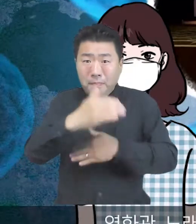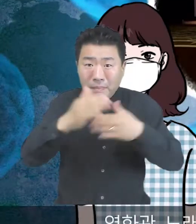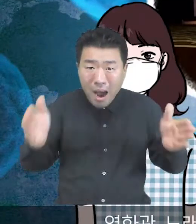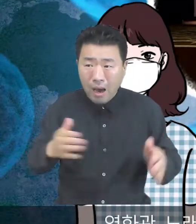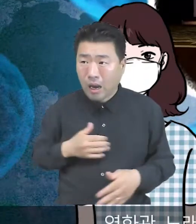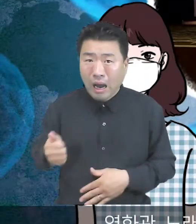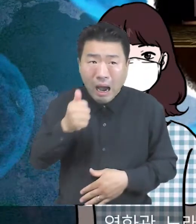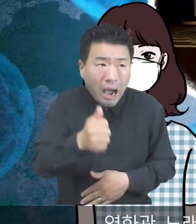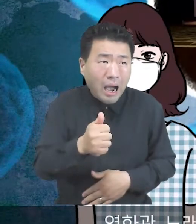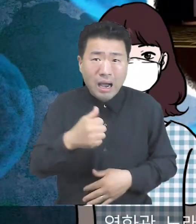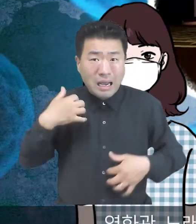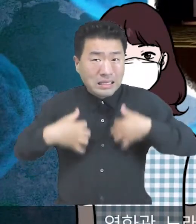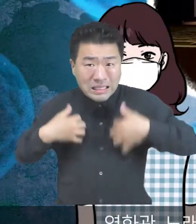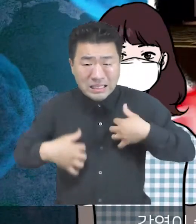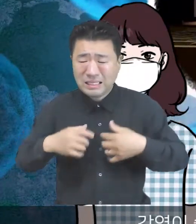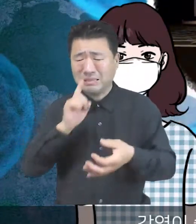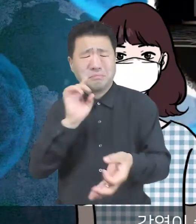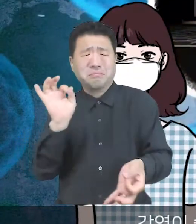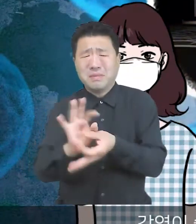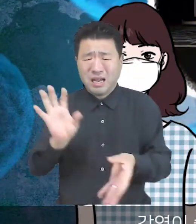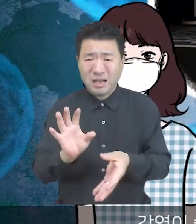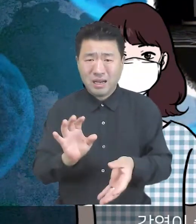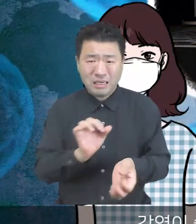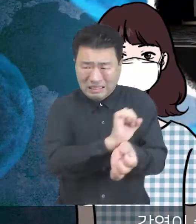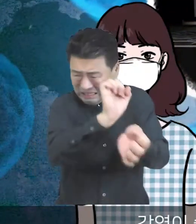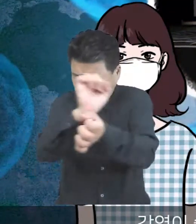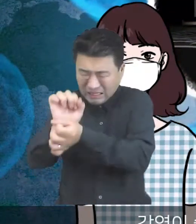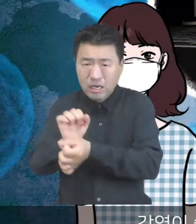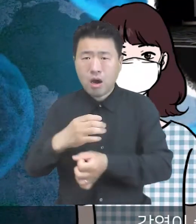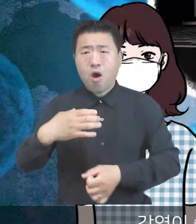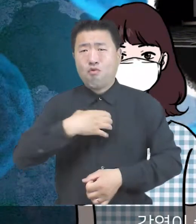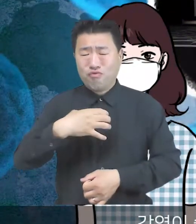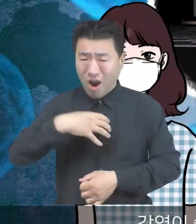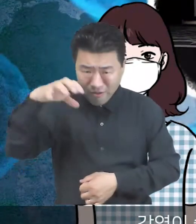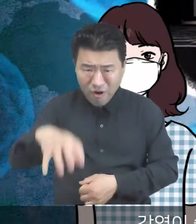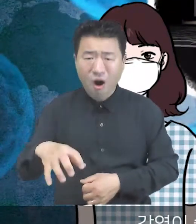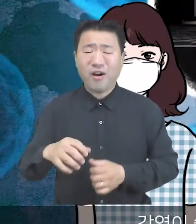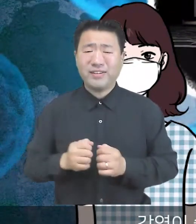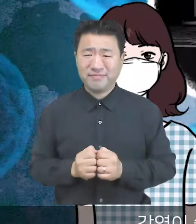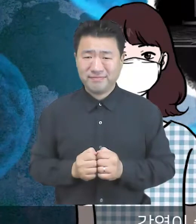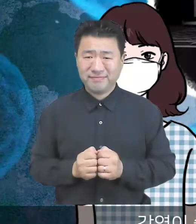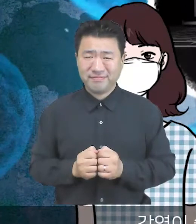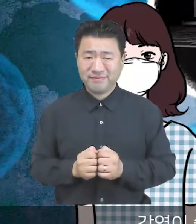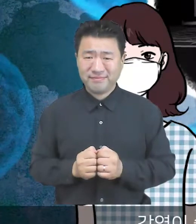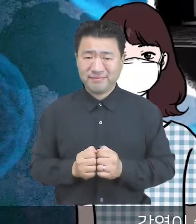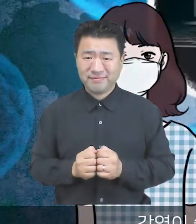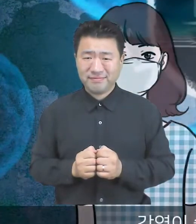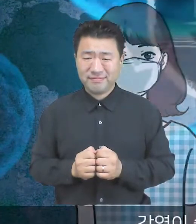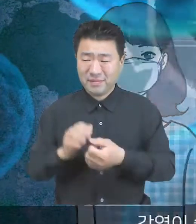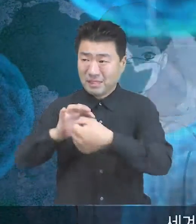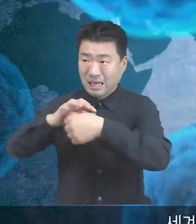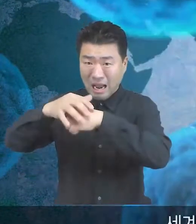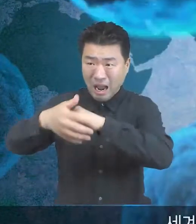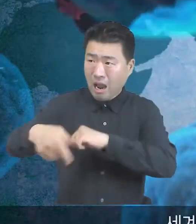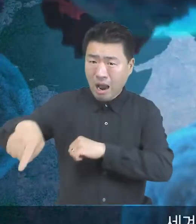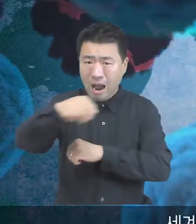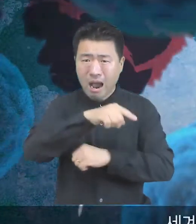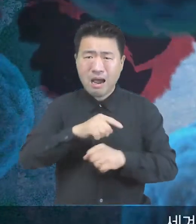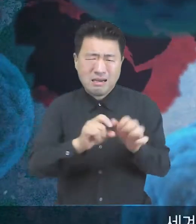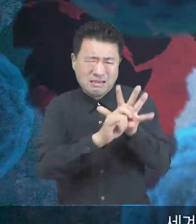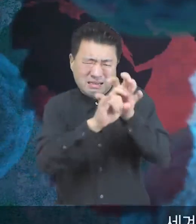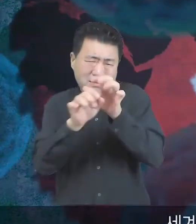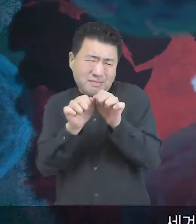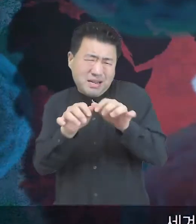더 이상 즐거움을 주는 장소가 아닌 감염이 쉽게 전파되는 위험한 장소로 인식된 지 오래입니다. 세계는